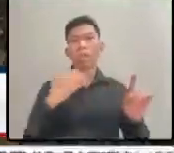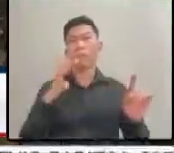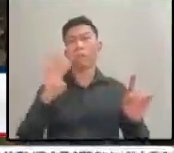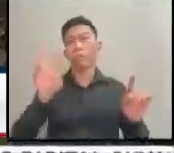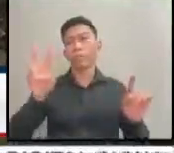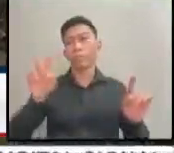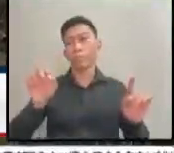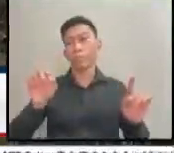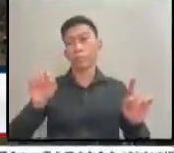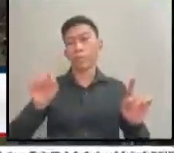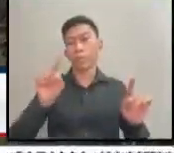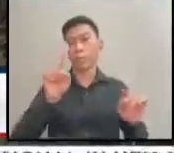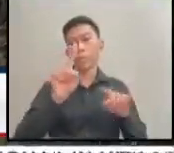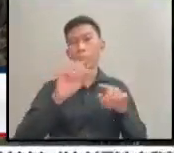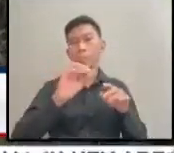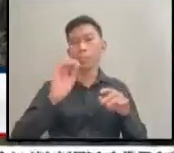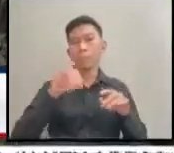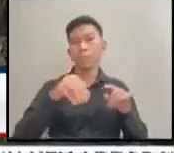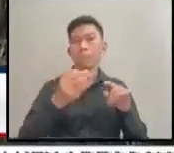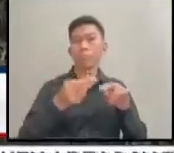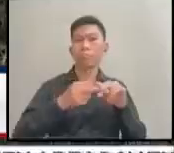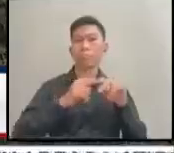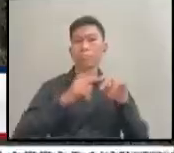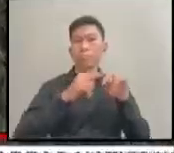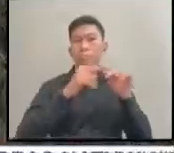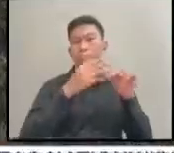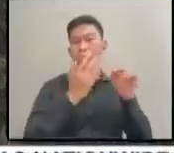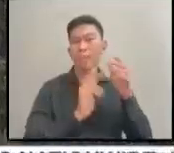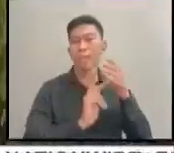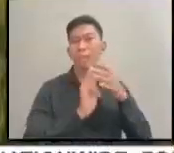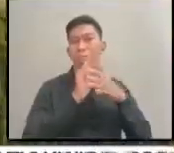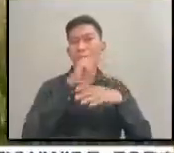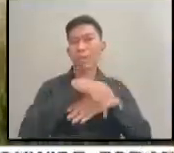farm gate price ng palay simula noong Pebrero ng taong ito.